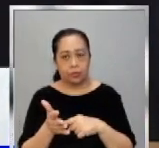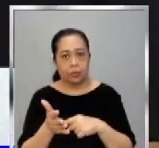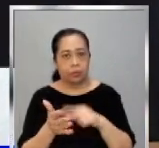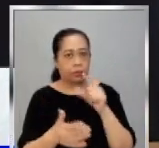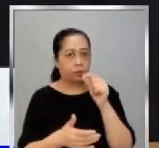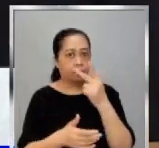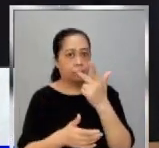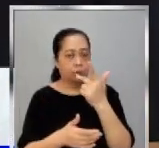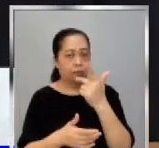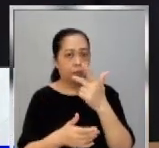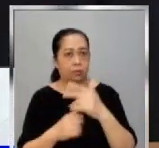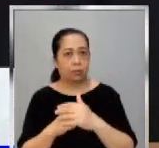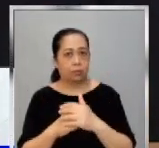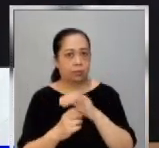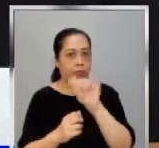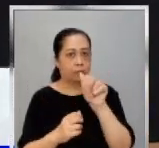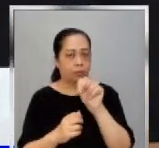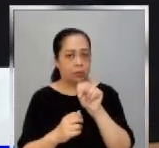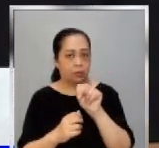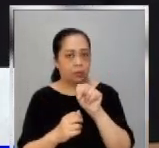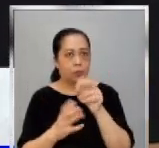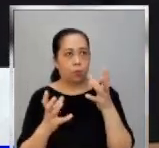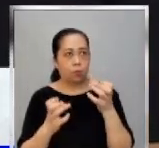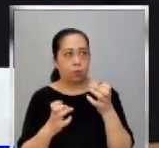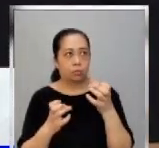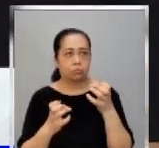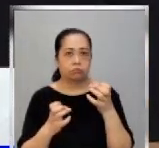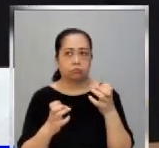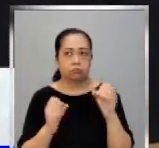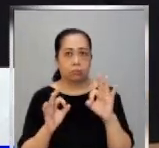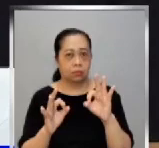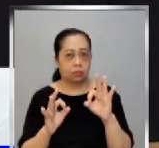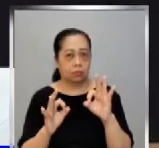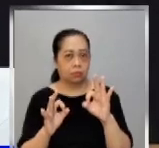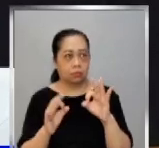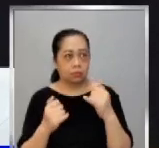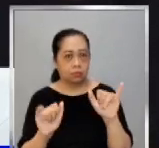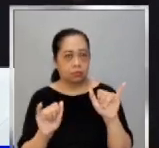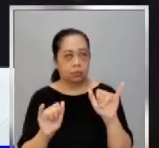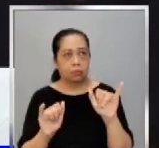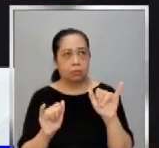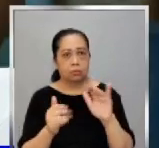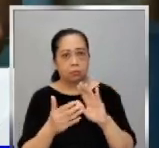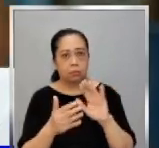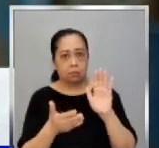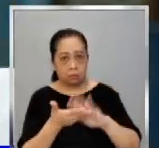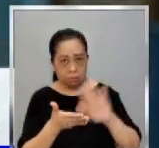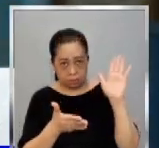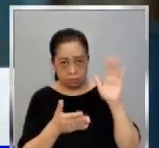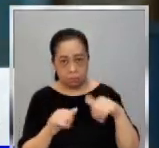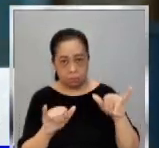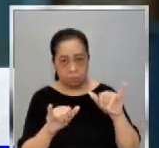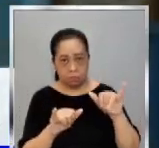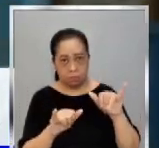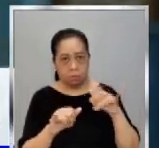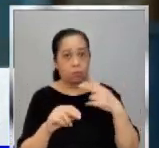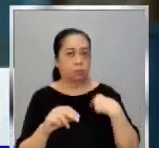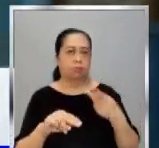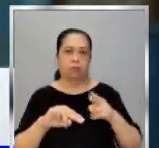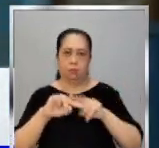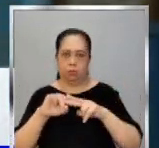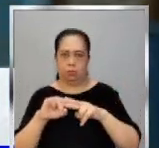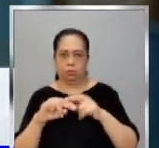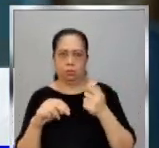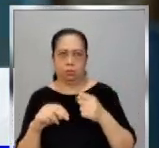2023 ng January, pag maintain pa rin yung presyo ngayon, magtataas ako ng at